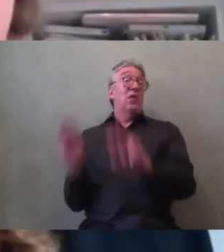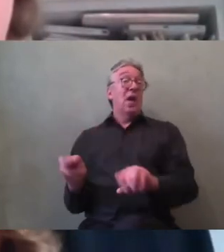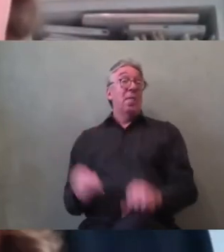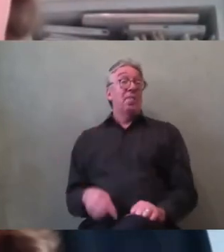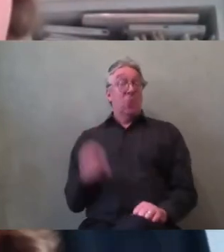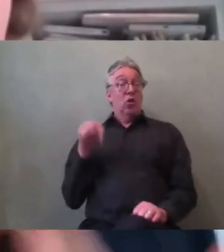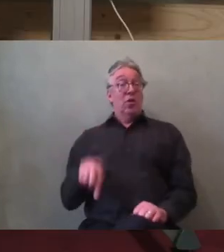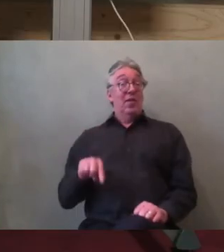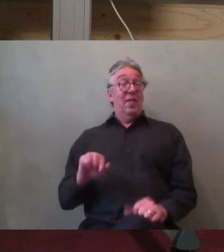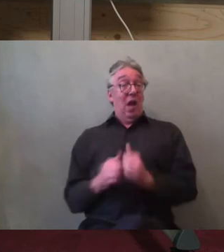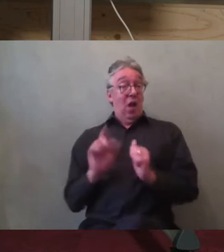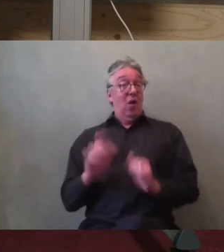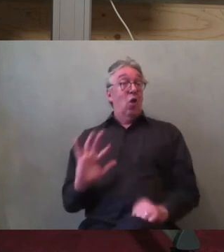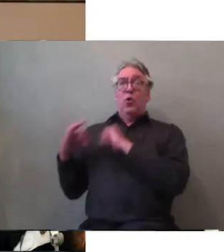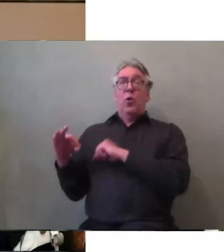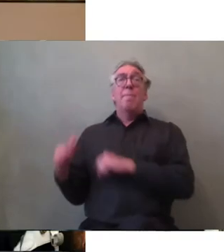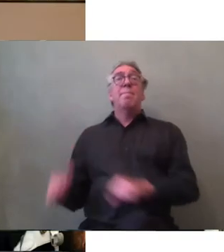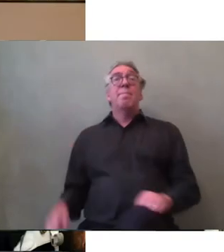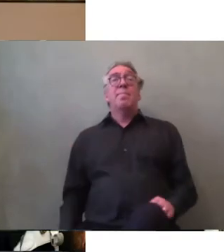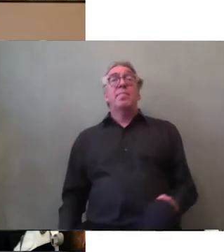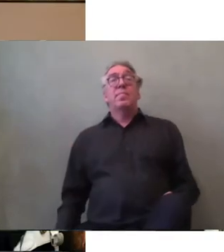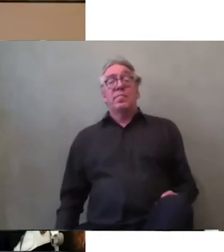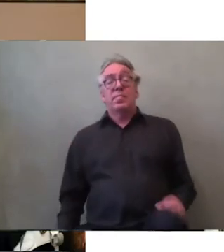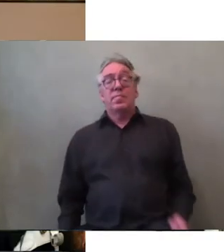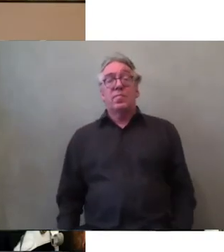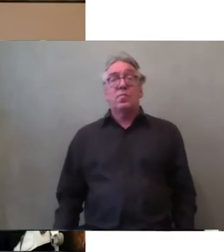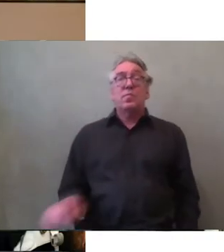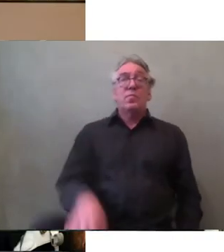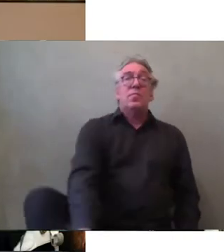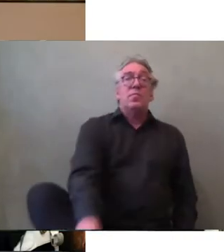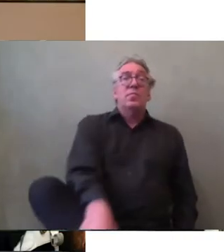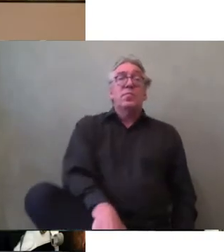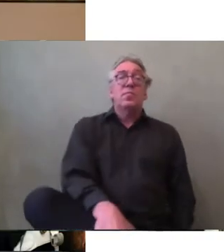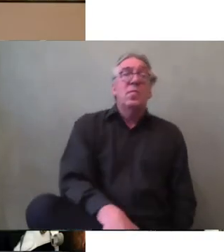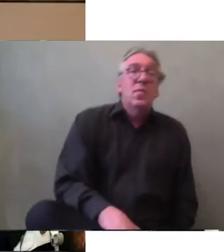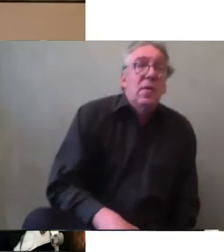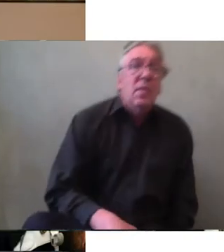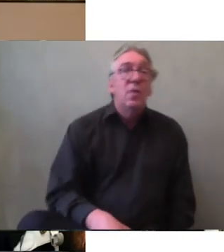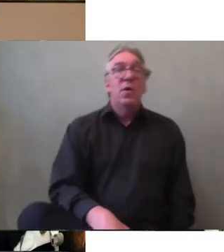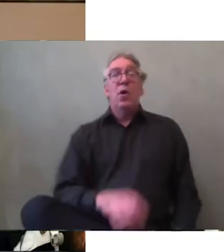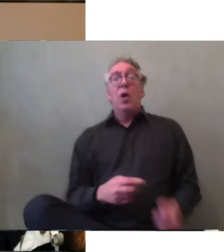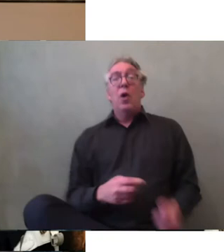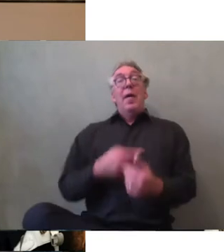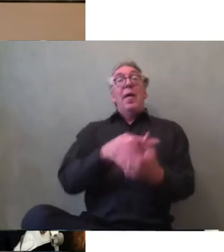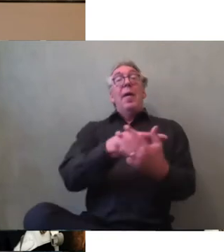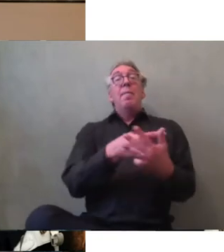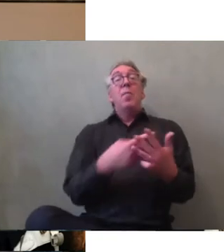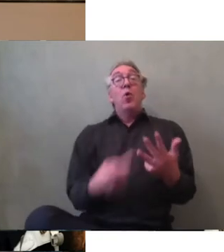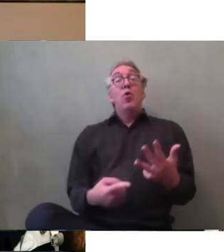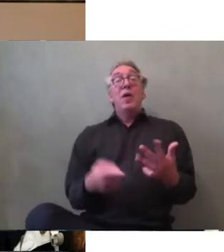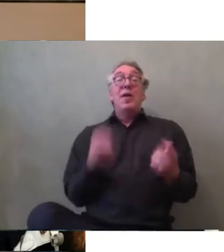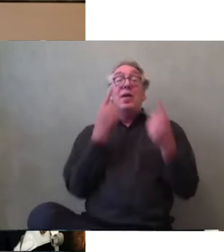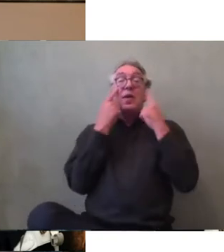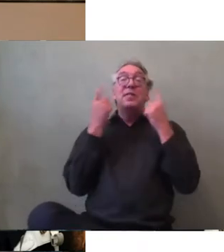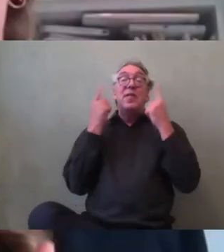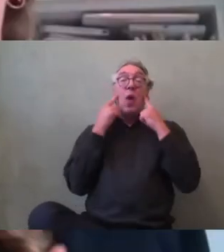uitreiken. Volgende slide. De Multisensory Museum is dus een proces die eigenlijk